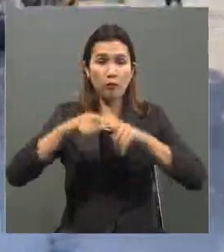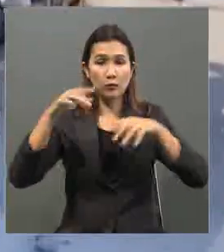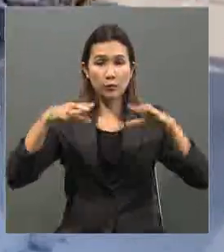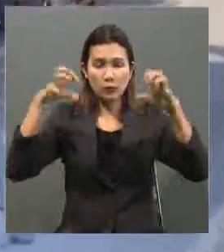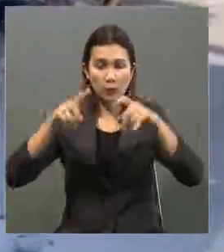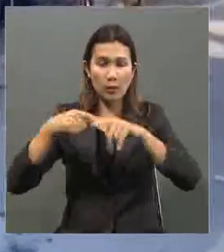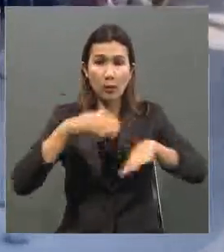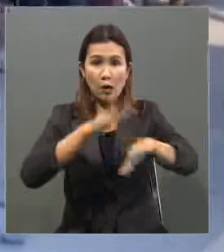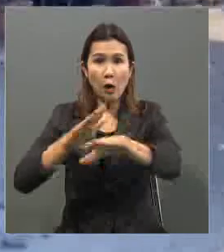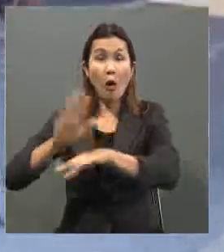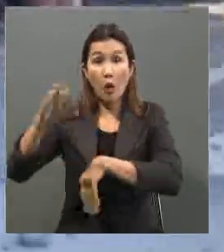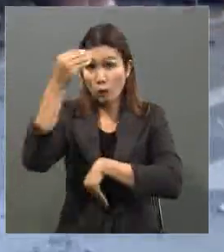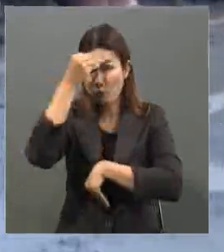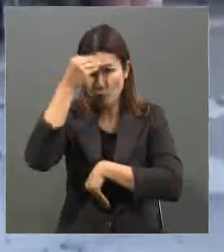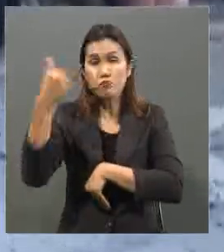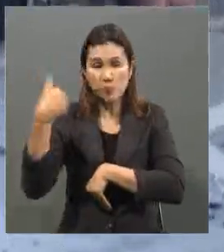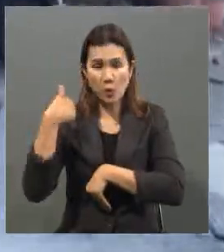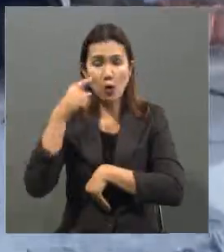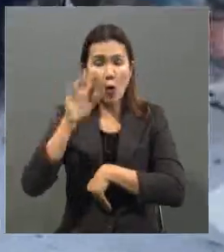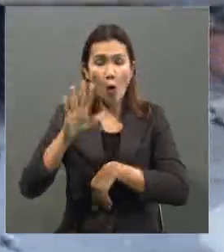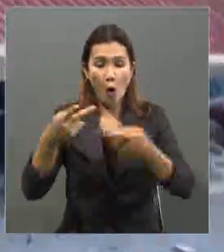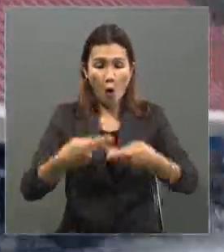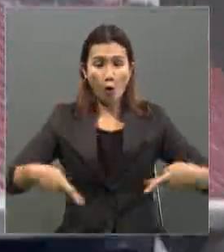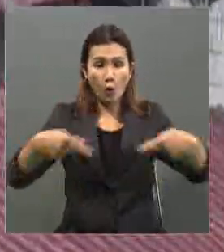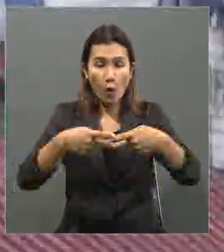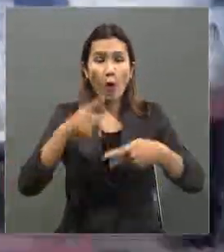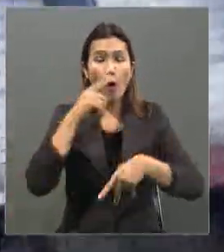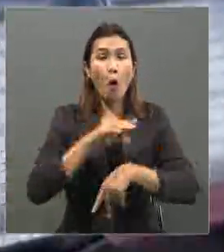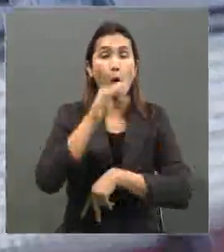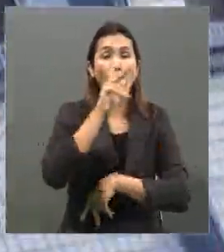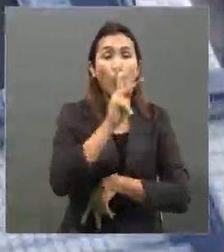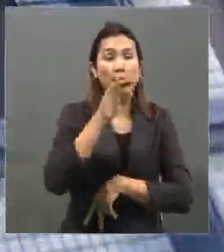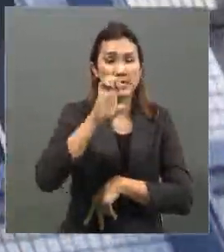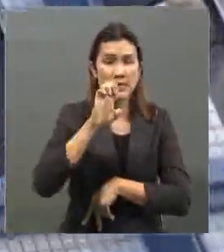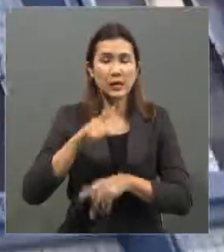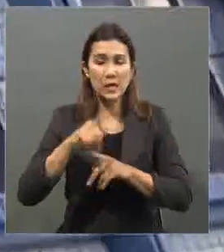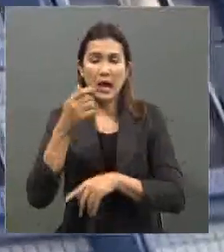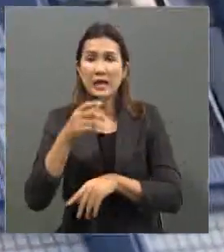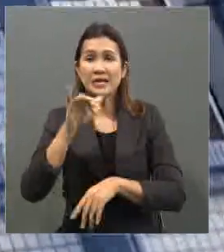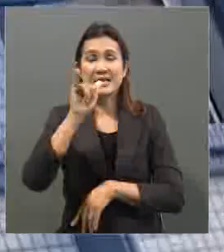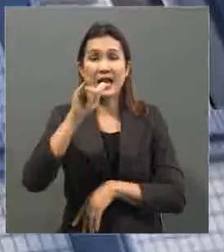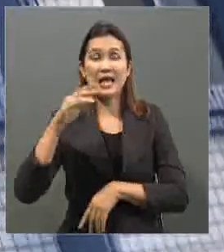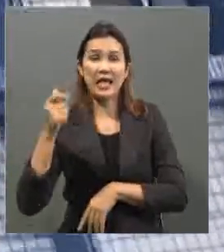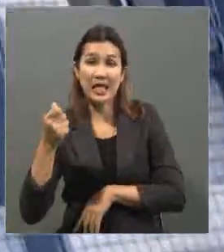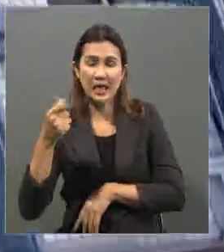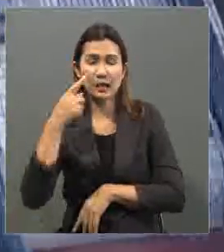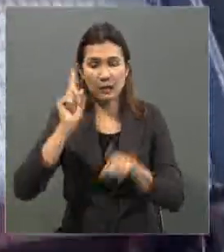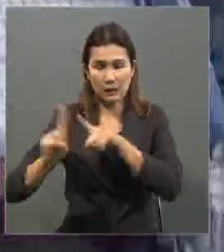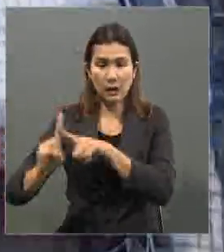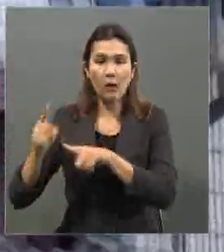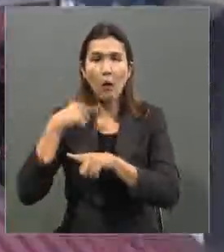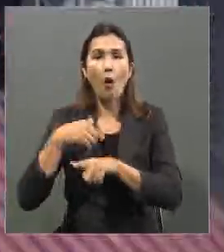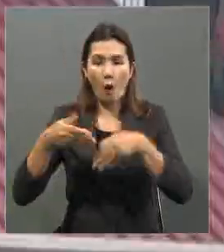เตือนภัยสึนามิค่ะในเกาะโอกินาวาเกาะมิยาโกจิหมู่เกาะยาเอะโดยขอให้ประชาชน